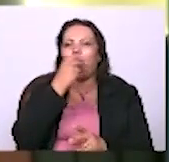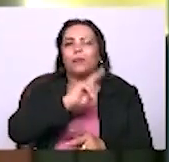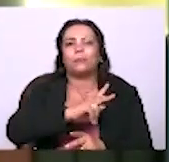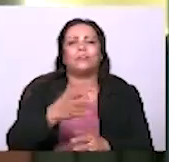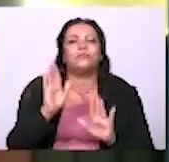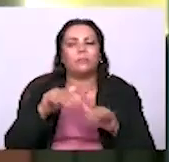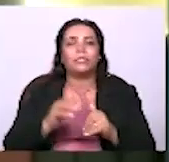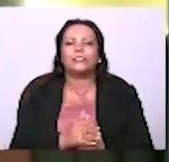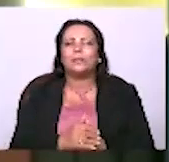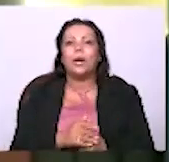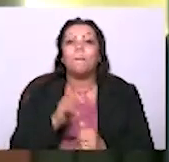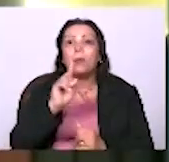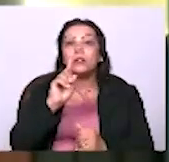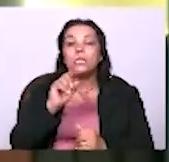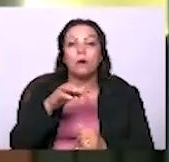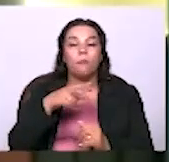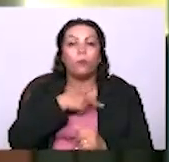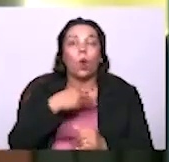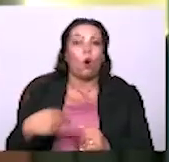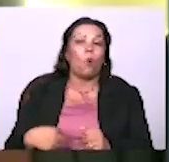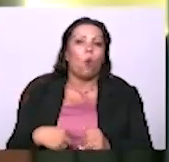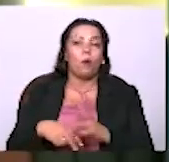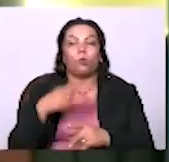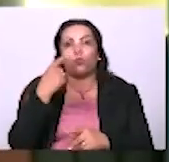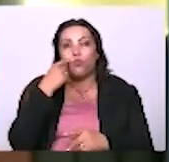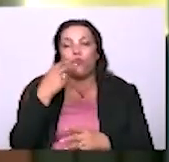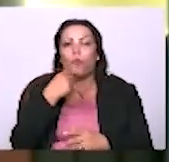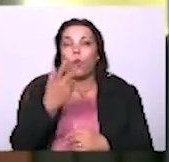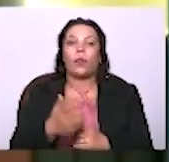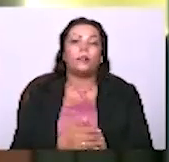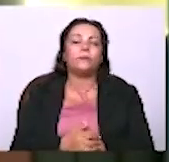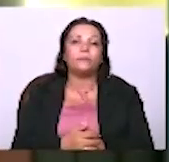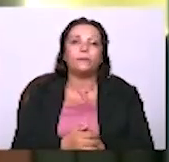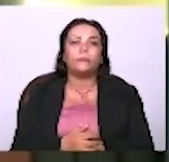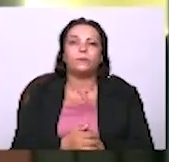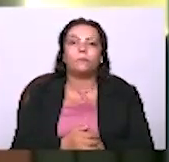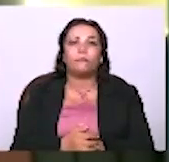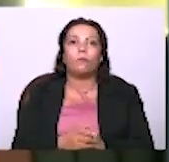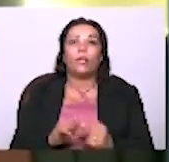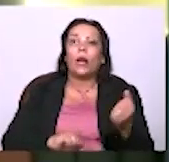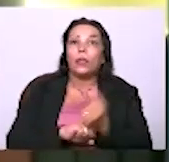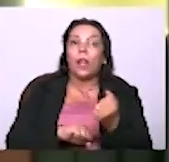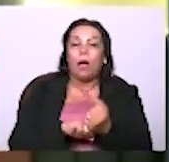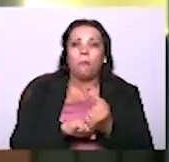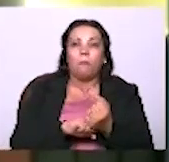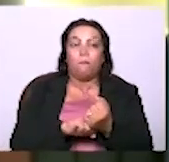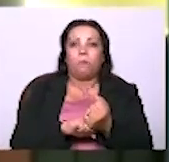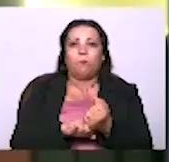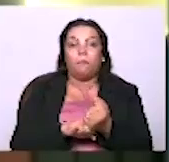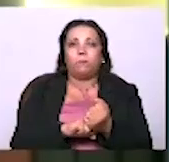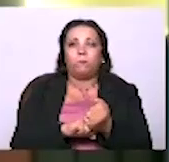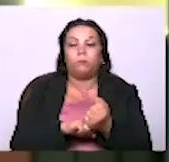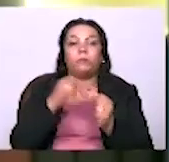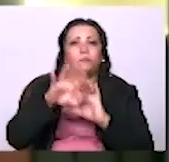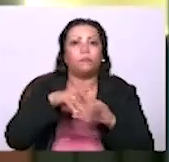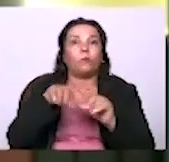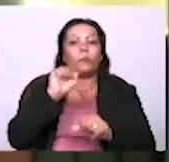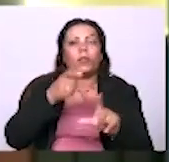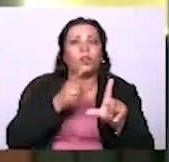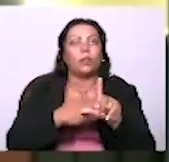بتزيد لكن طبعا الموقف الحكومي في هذا السياق بيقول لك ان دعم المواد او المنتجات